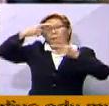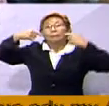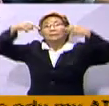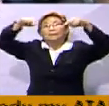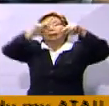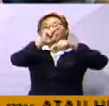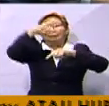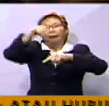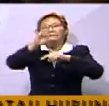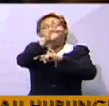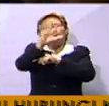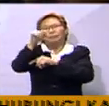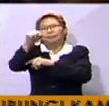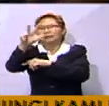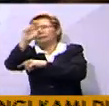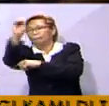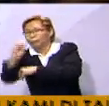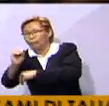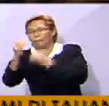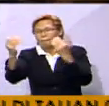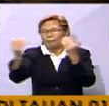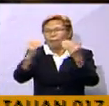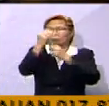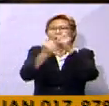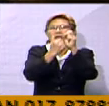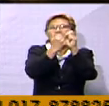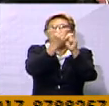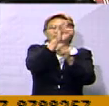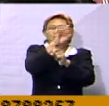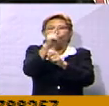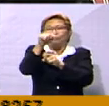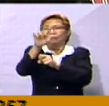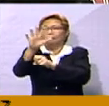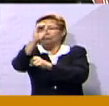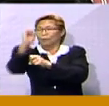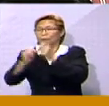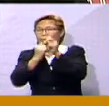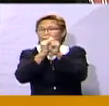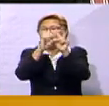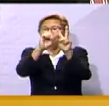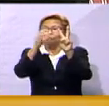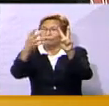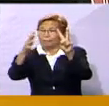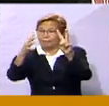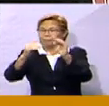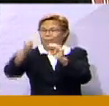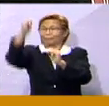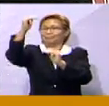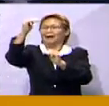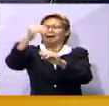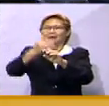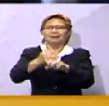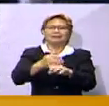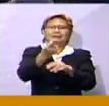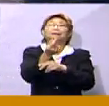KPI 95.3% berbanding 91.5% pada 2015. Manakala dari